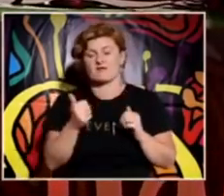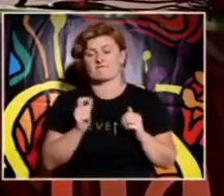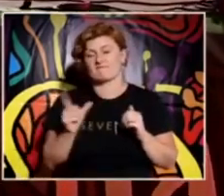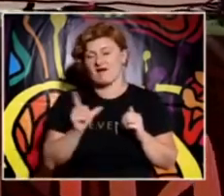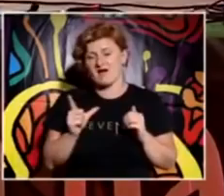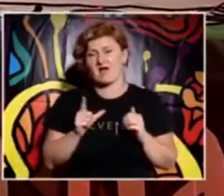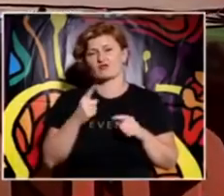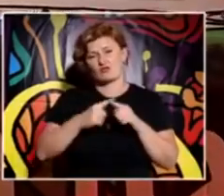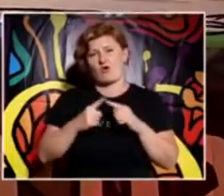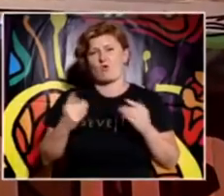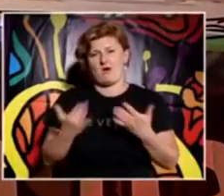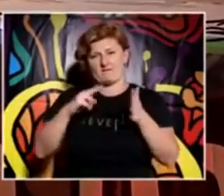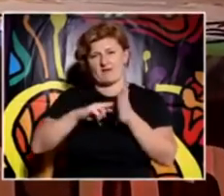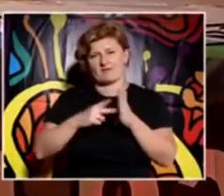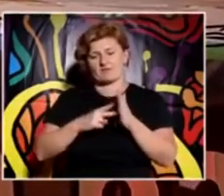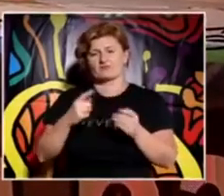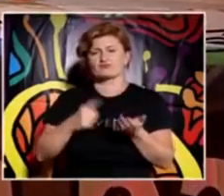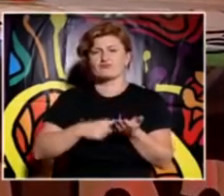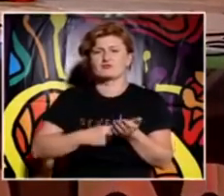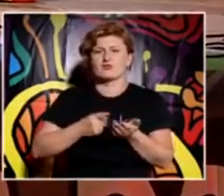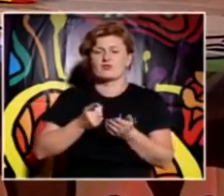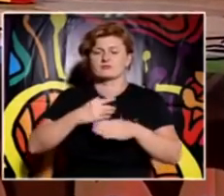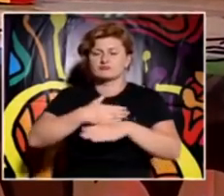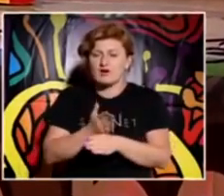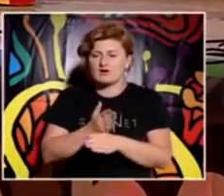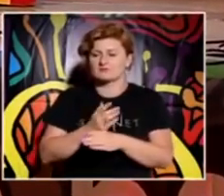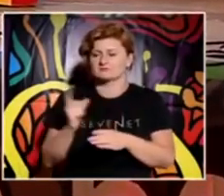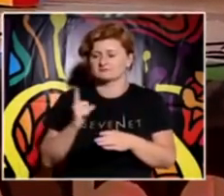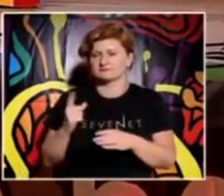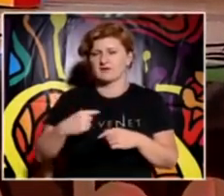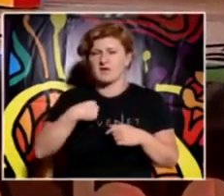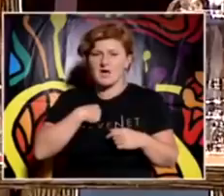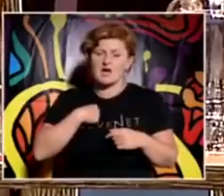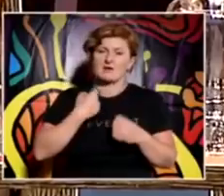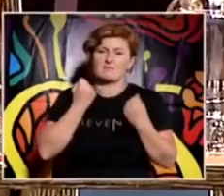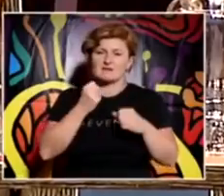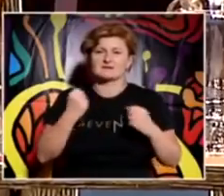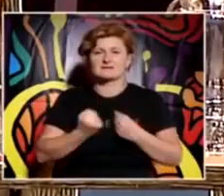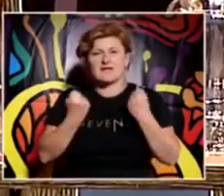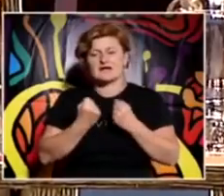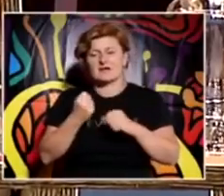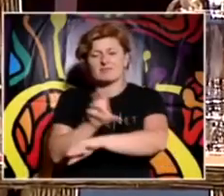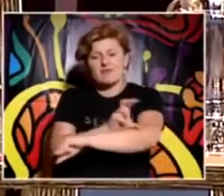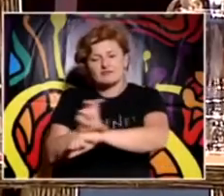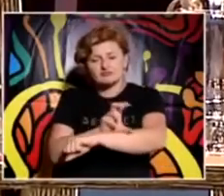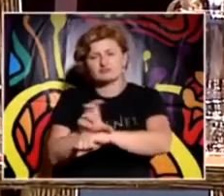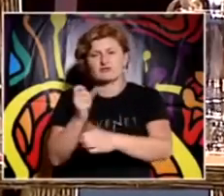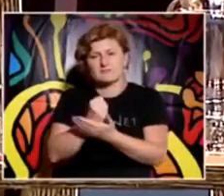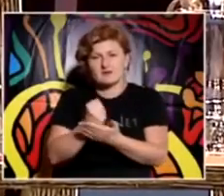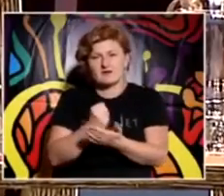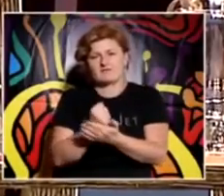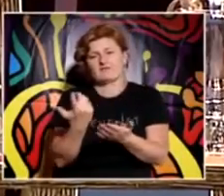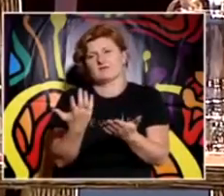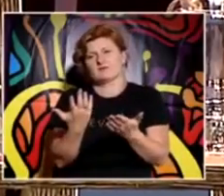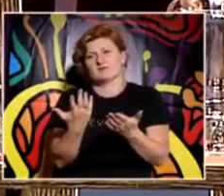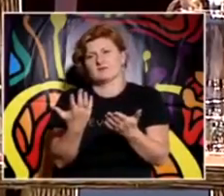trochę łatwiej. No, my często dzielimy się różnymi rzeczami. Ja bardziej staram się takie aspekty techniczne, w zasadzie